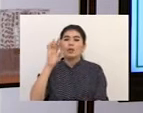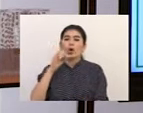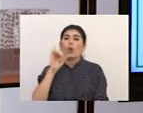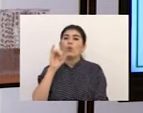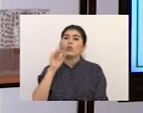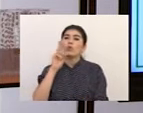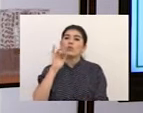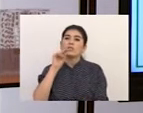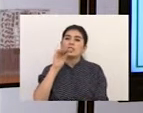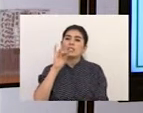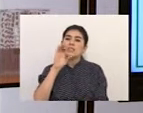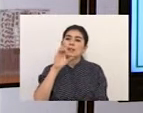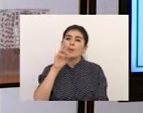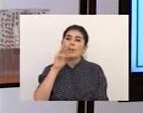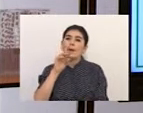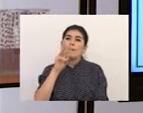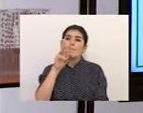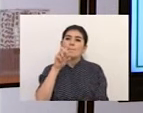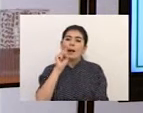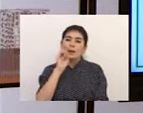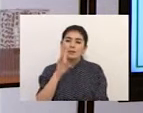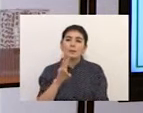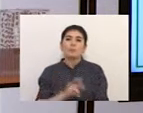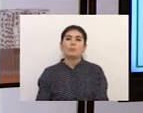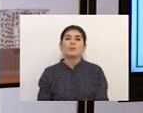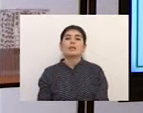o'quvchisiman so'zi tarkibidagi man